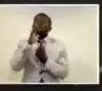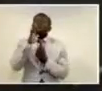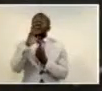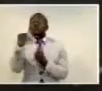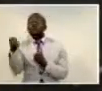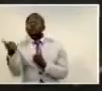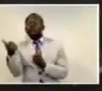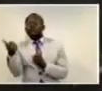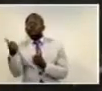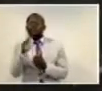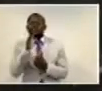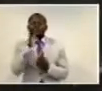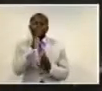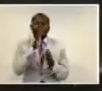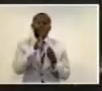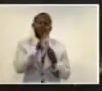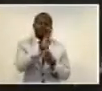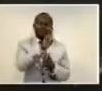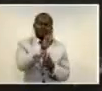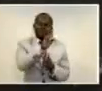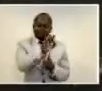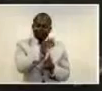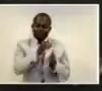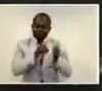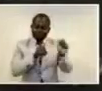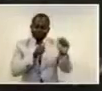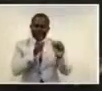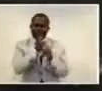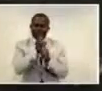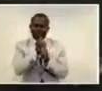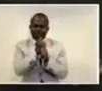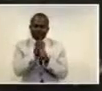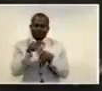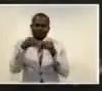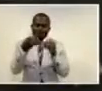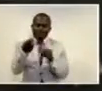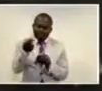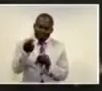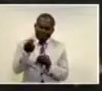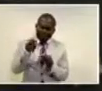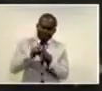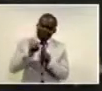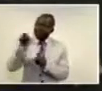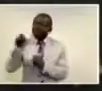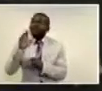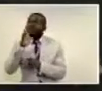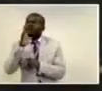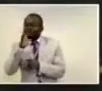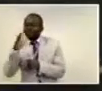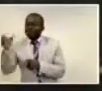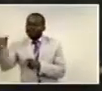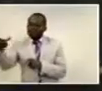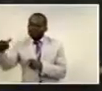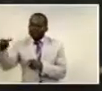undi aravuga ngo bategereje mwebwe ngo mubaha amafaranga namwe muti dutegereje